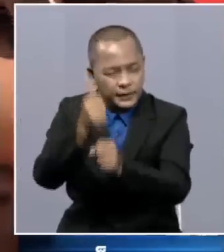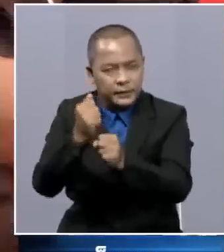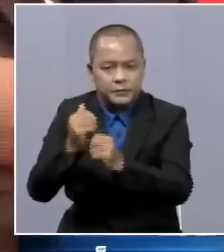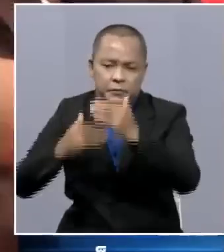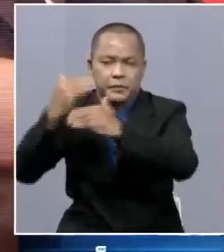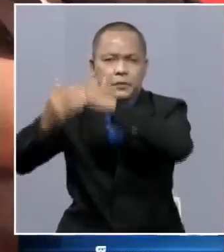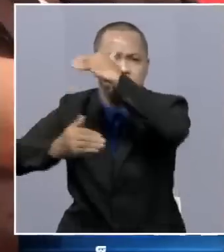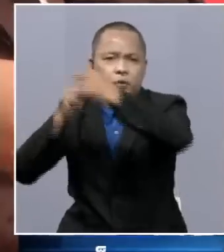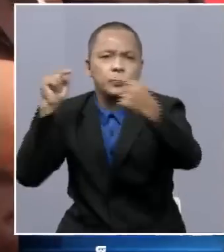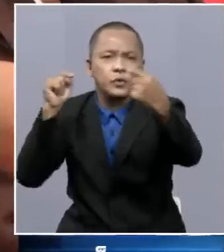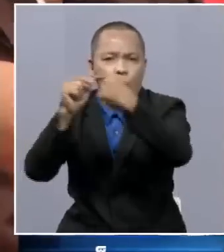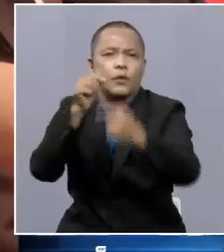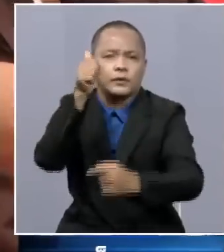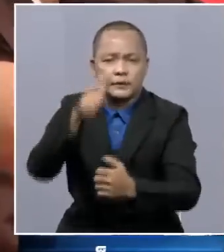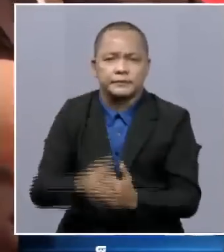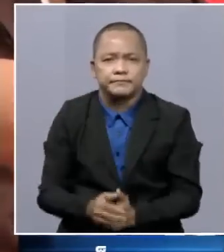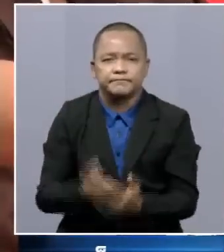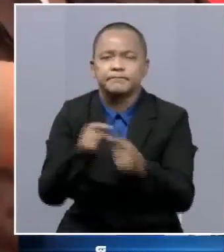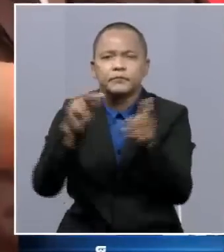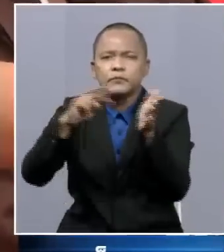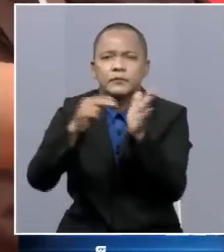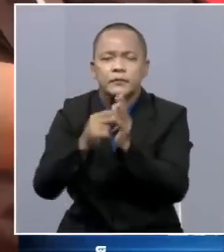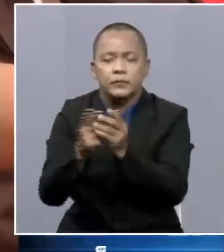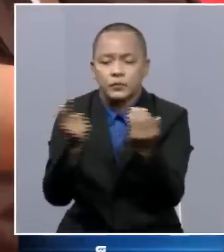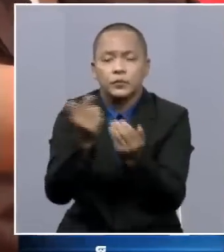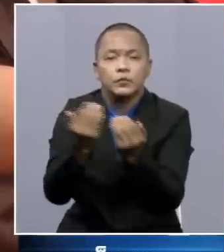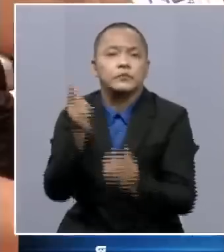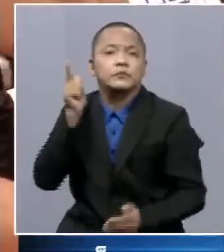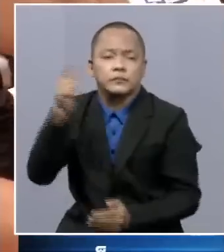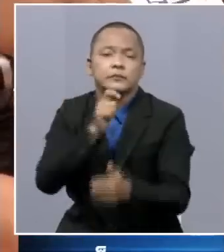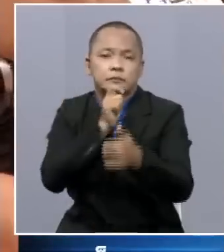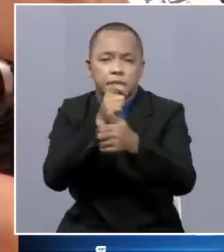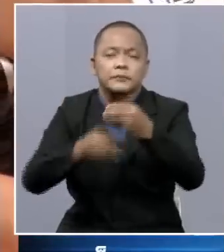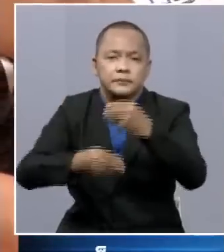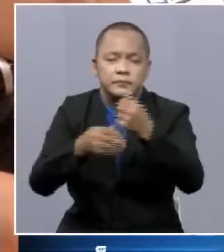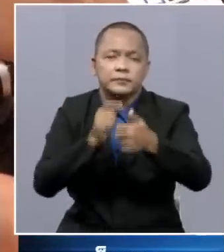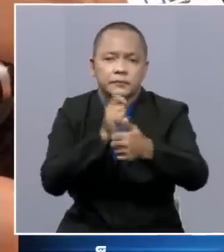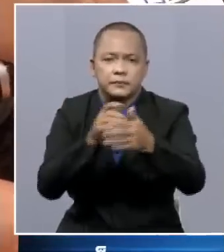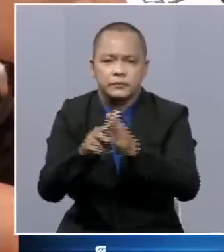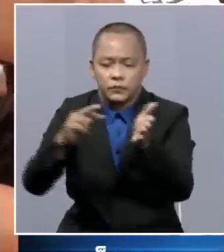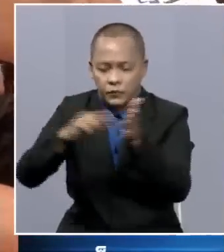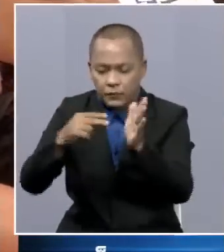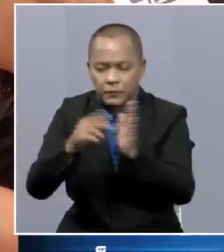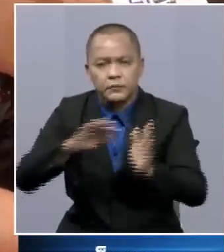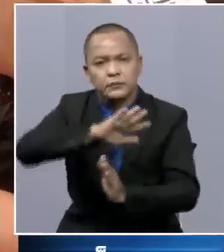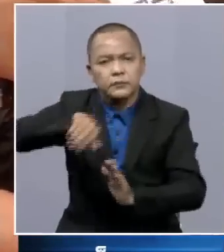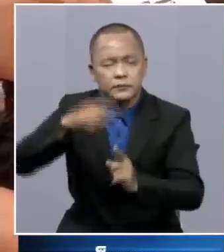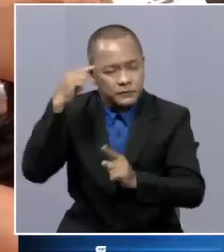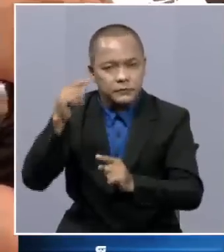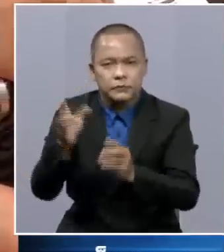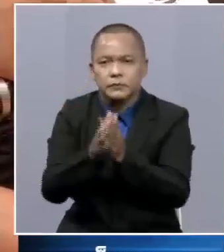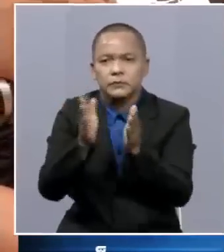เดินหน้าไปถึงเป้าหมายให้ได้ด้วย เช่นเดียวกันกับอุ๊งอิ๊งนะครับก็ให้สัมภาษณ์เพิ่มเติมก็ในความหมายก็คือการที่จะ